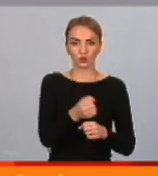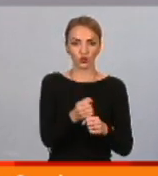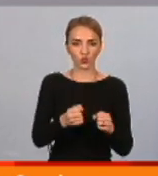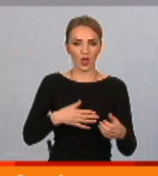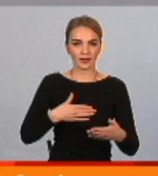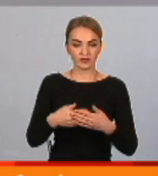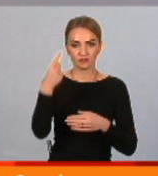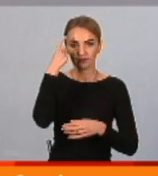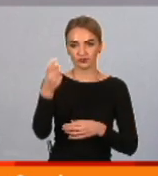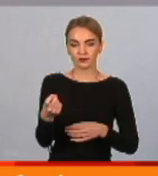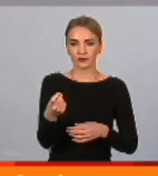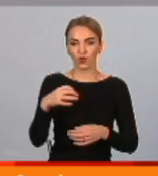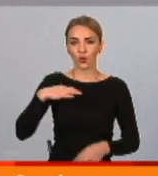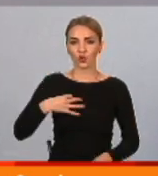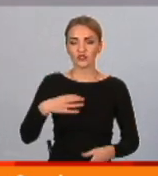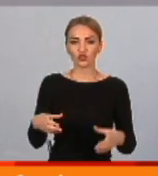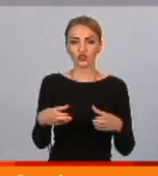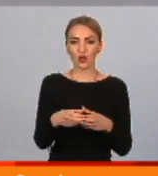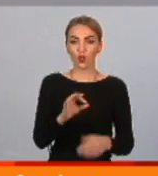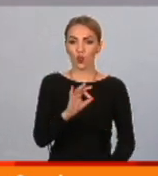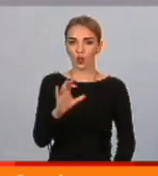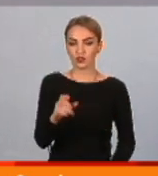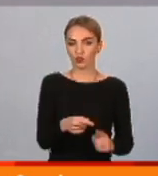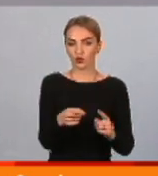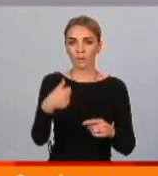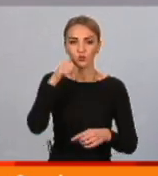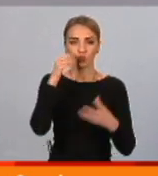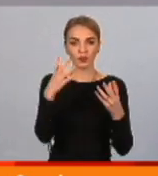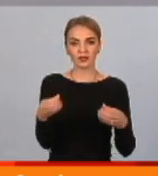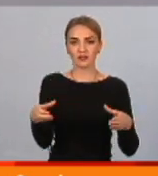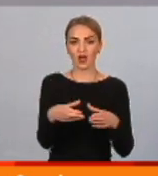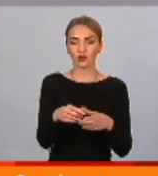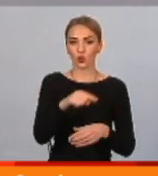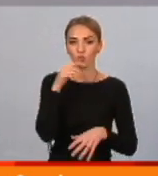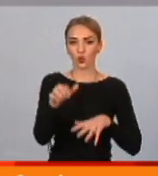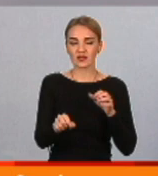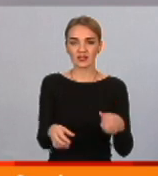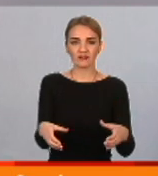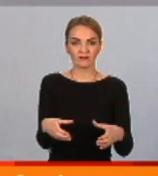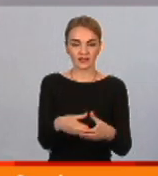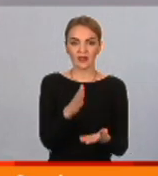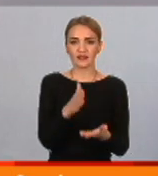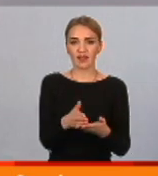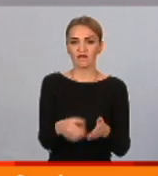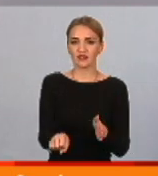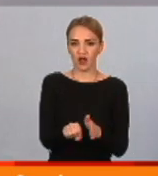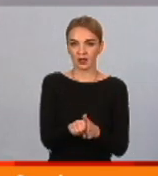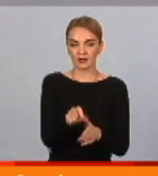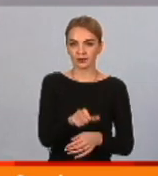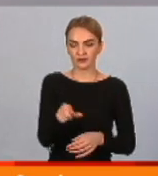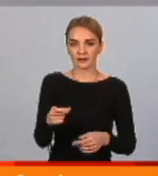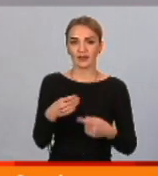За повідомленням розвідки штабу операції об'єднаних сил, протягом минулої доби у складі російсько-окупаційних військ є втрати у живій силі